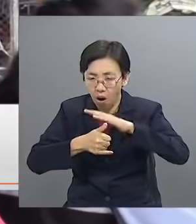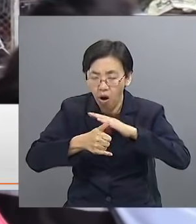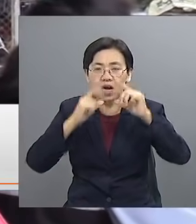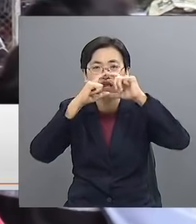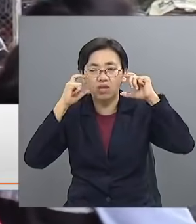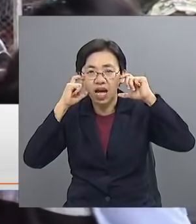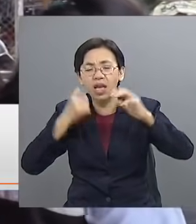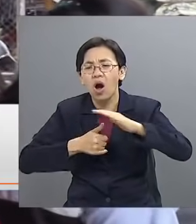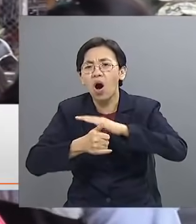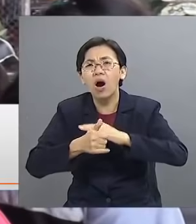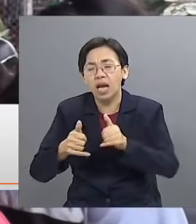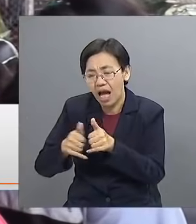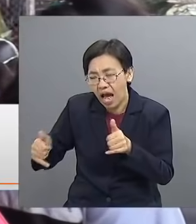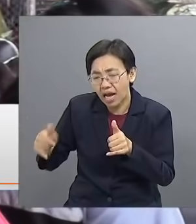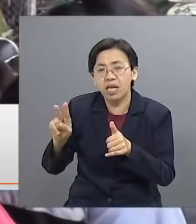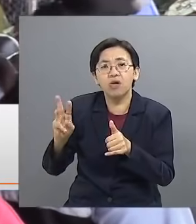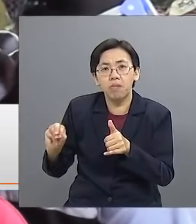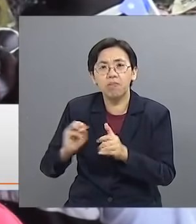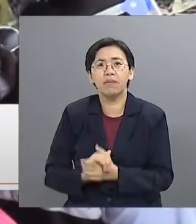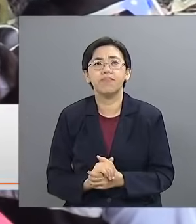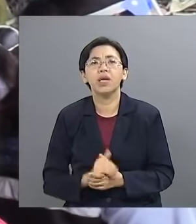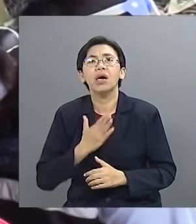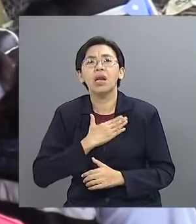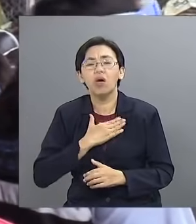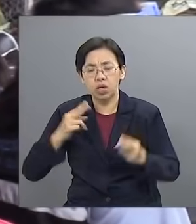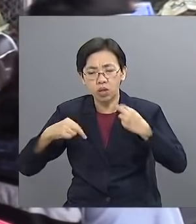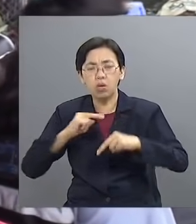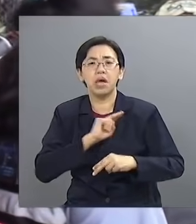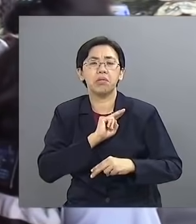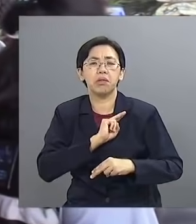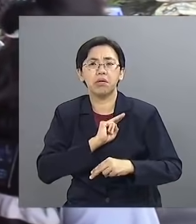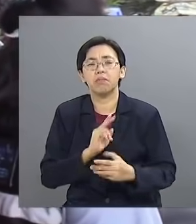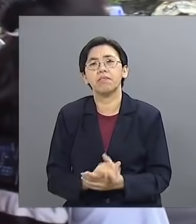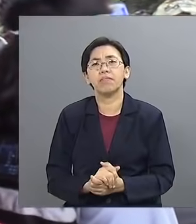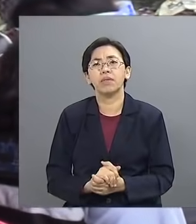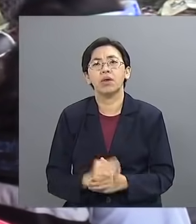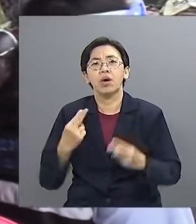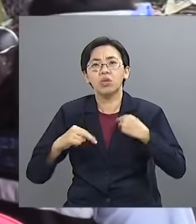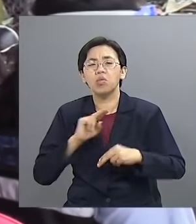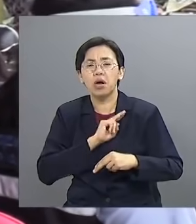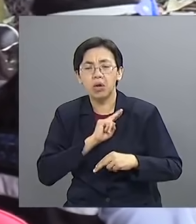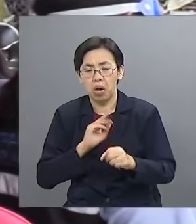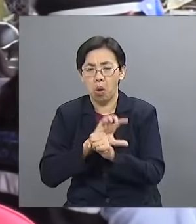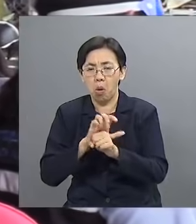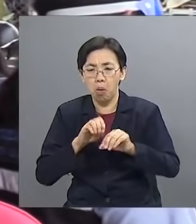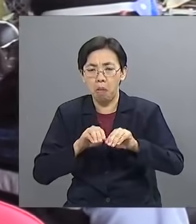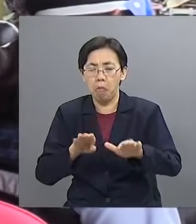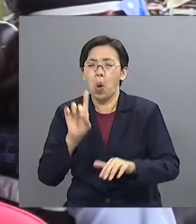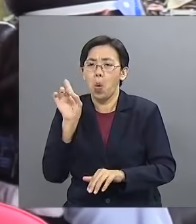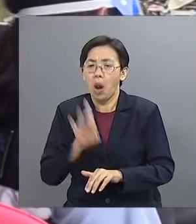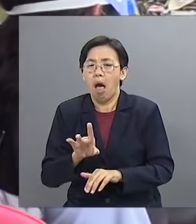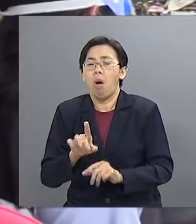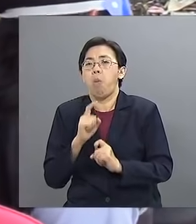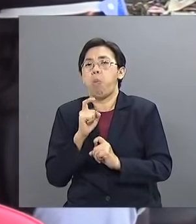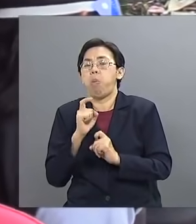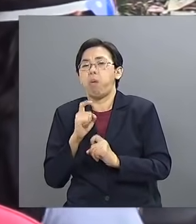าณ2เมตรครับเราต้องดูแลครับดูแลนั่นแหละเพราะโควิดนี่มันน่ากลัวนั่นแหละแ